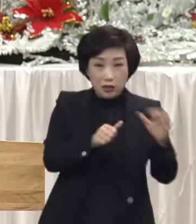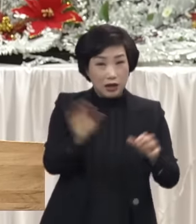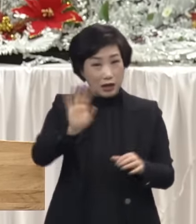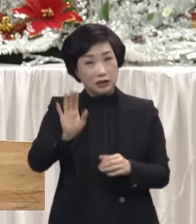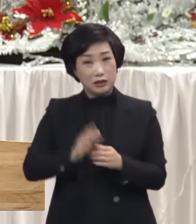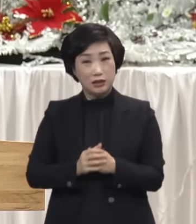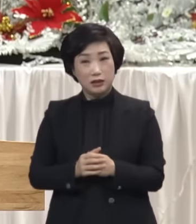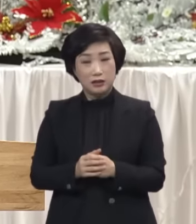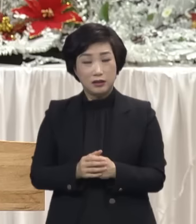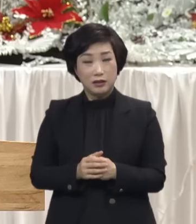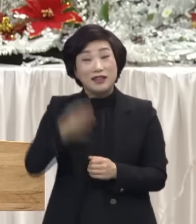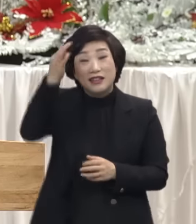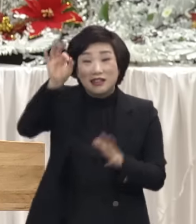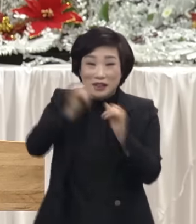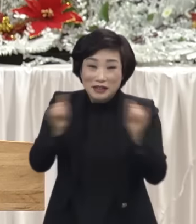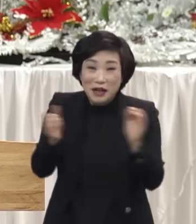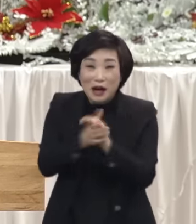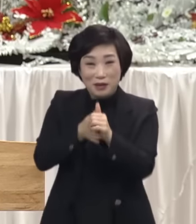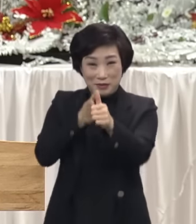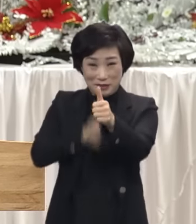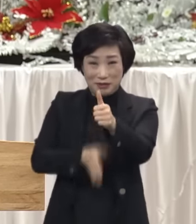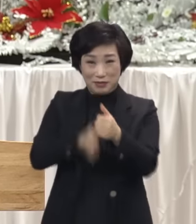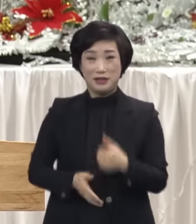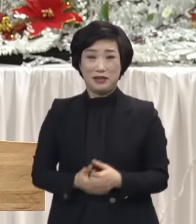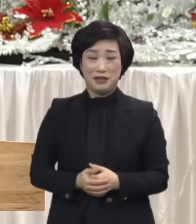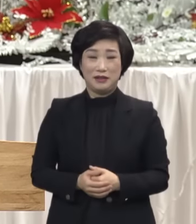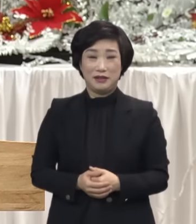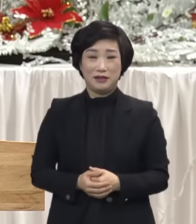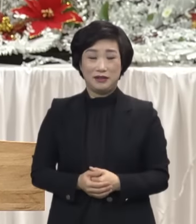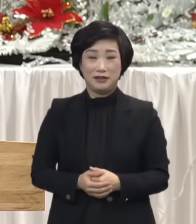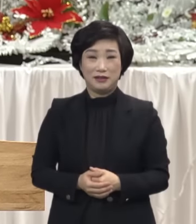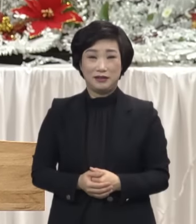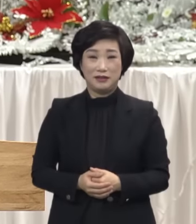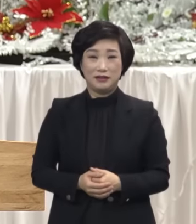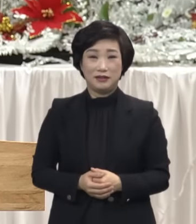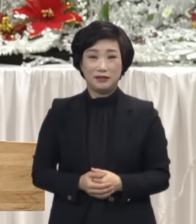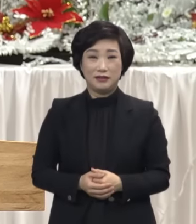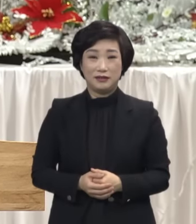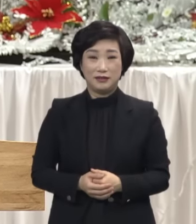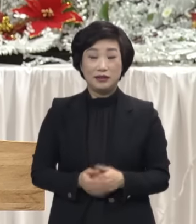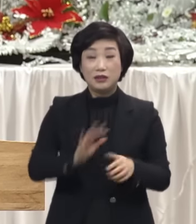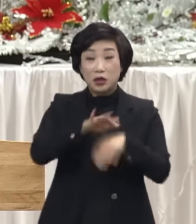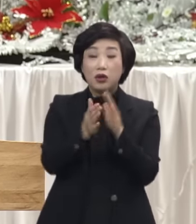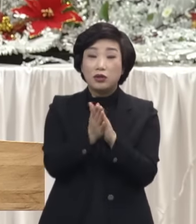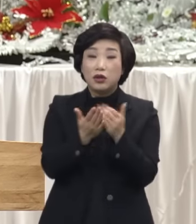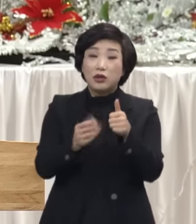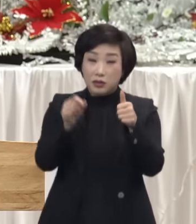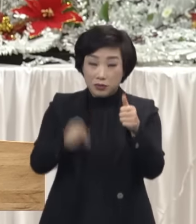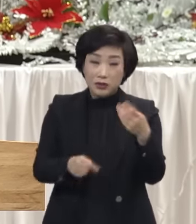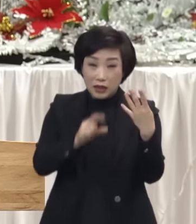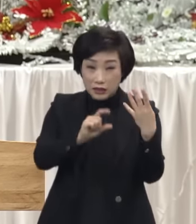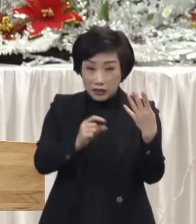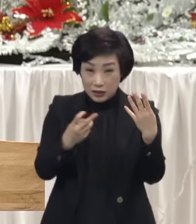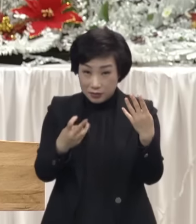않는다. 인정하시면 아멘합시다. 예. 히브리서 4장